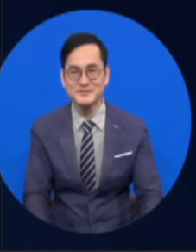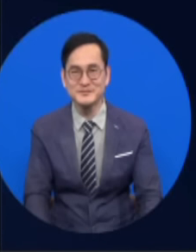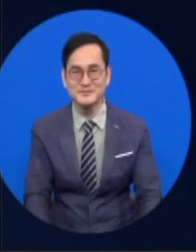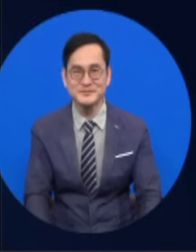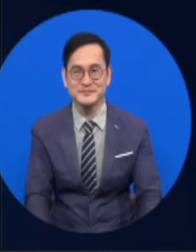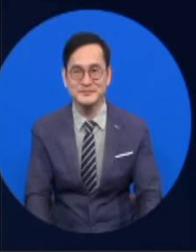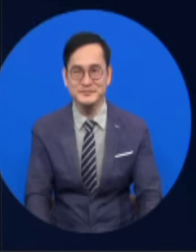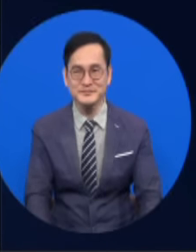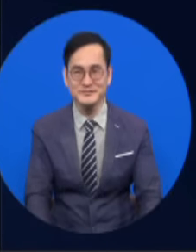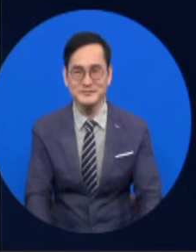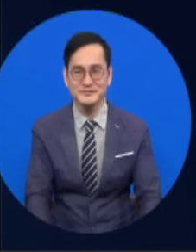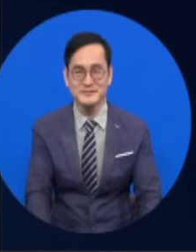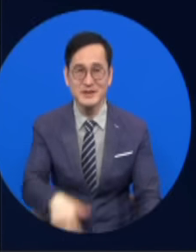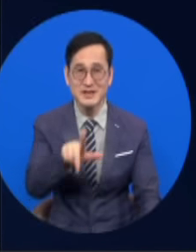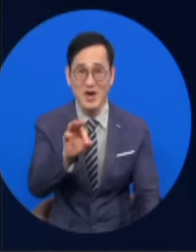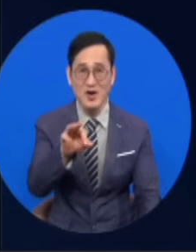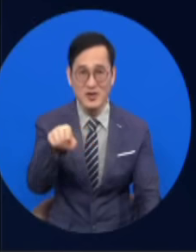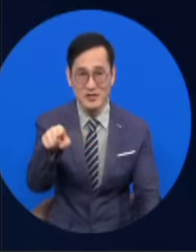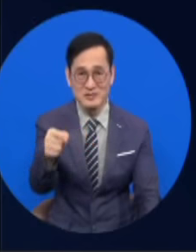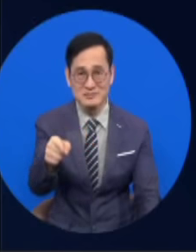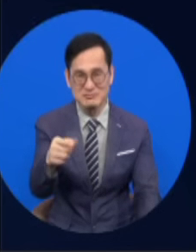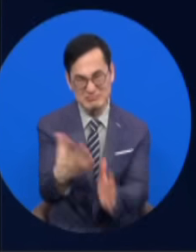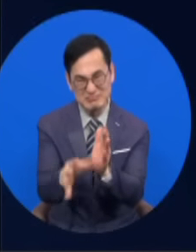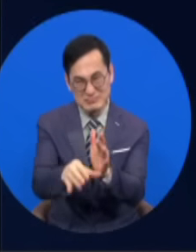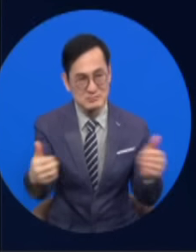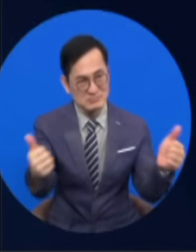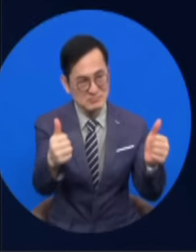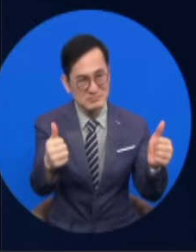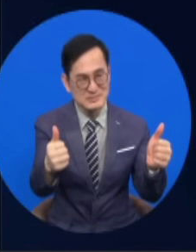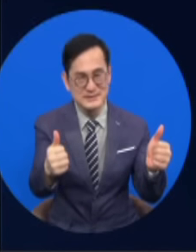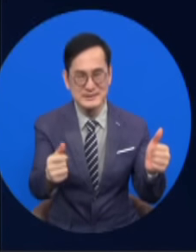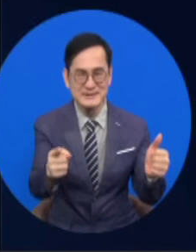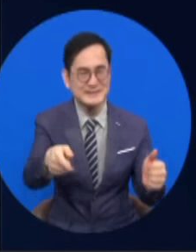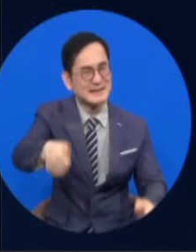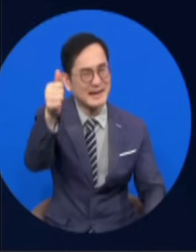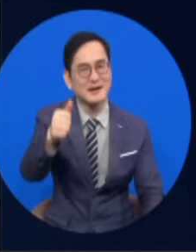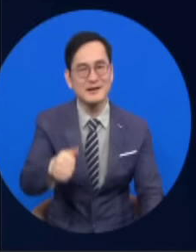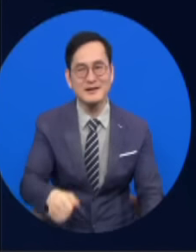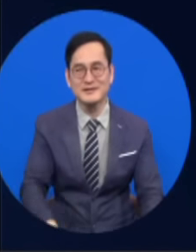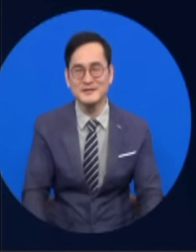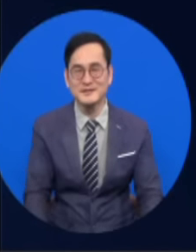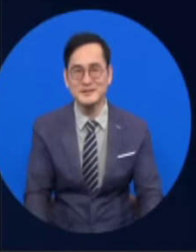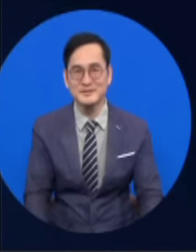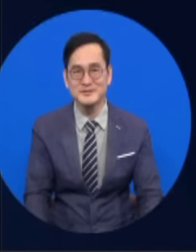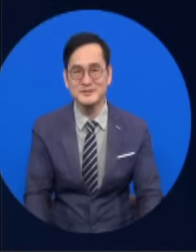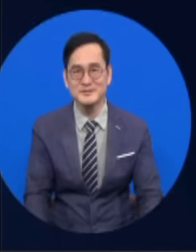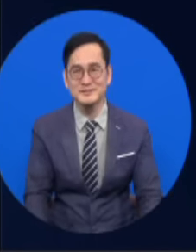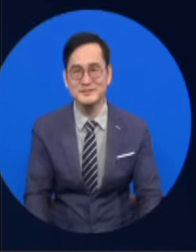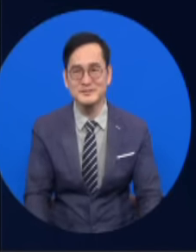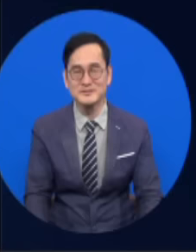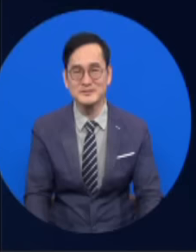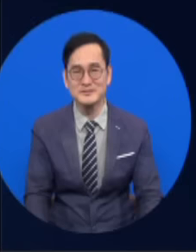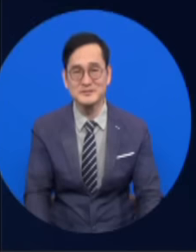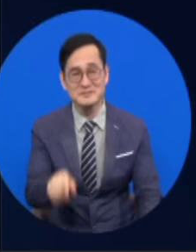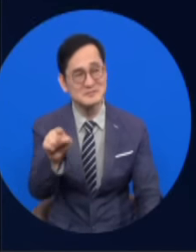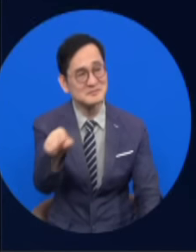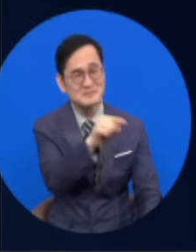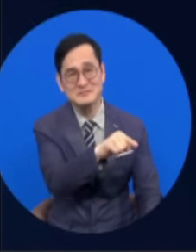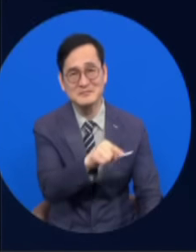있습니다 상대적으로 정청래 의원과 비교해서 말이죠 그래서 박창대 정청래 두 명의 상임 위원장이 어떻게